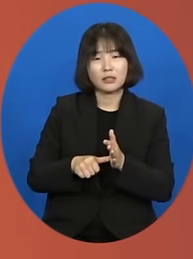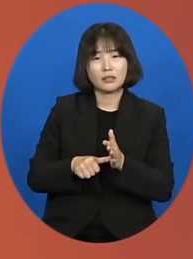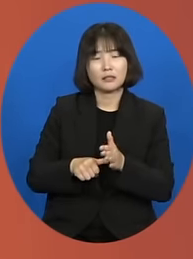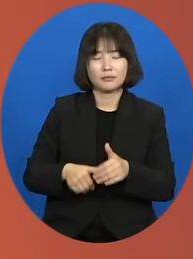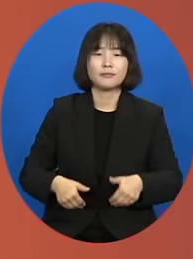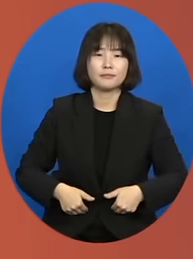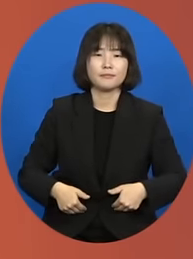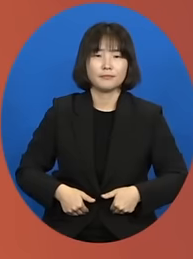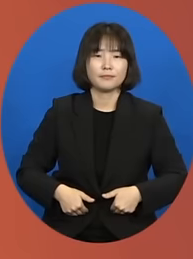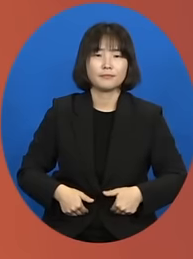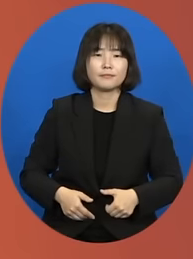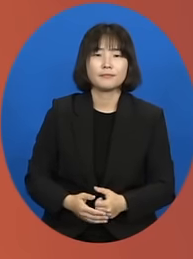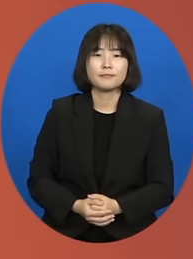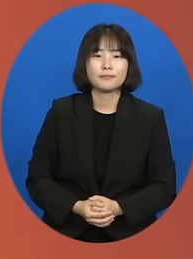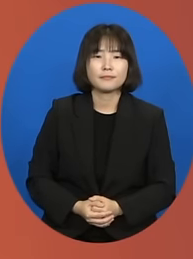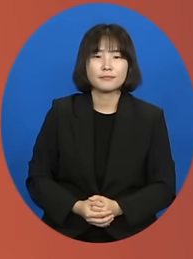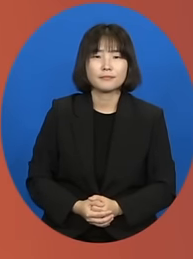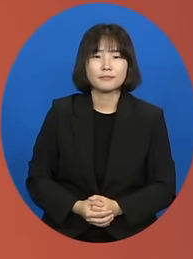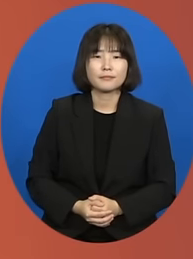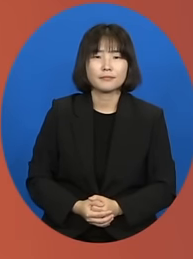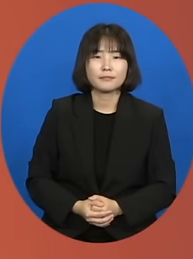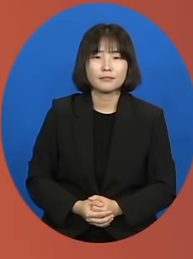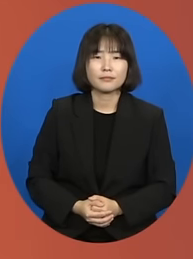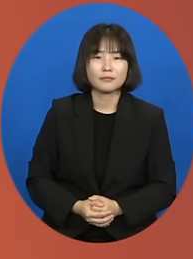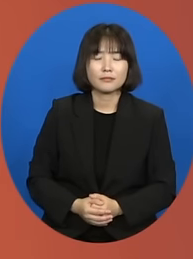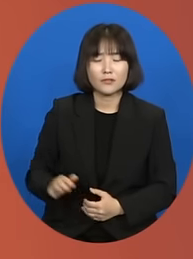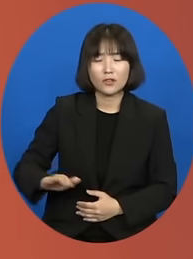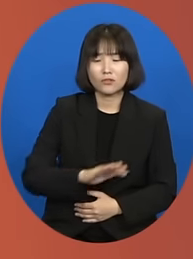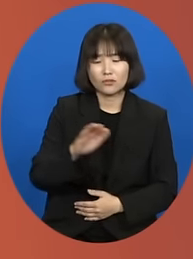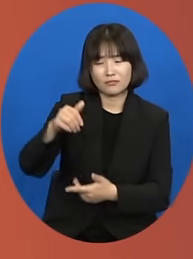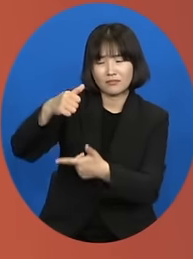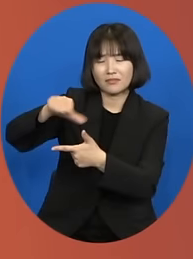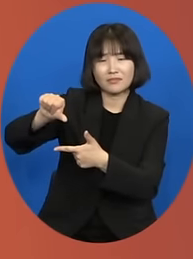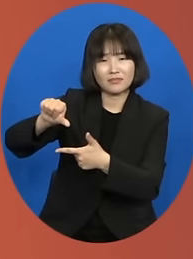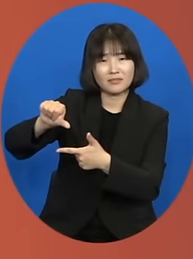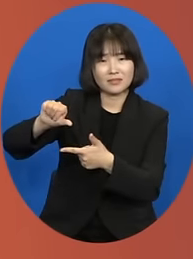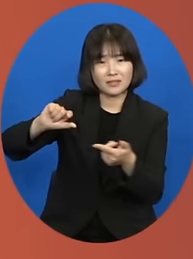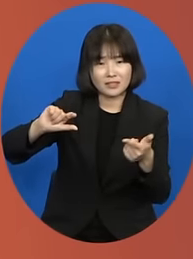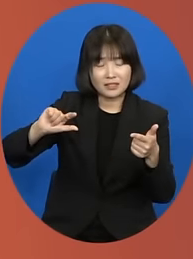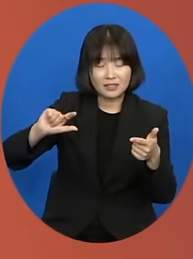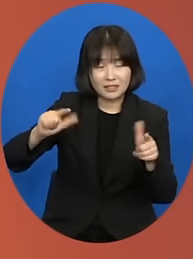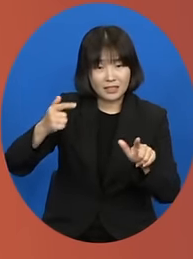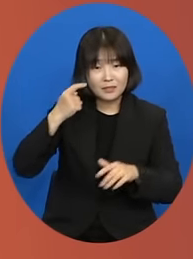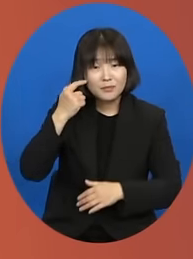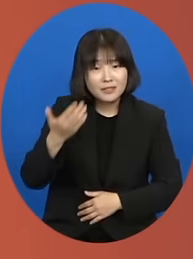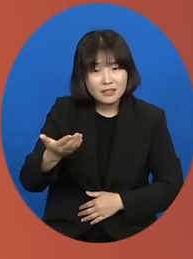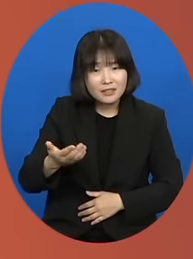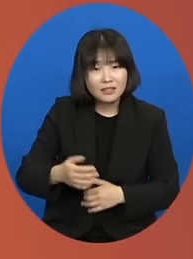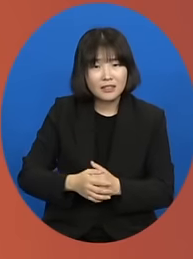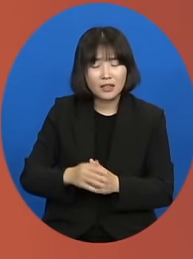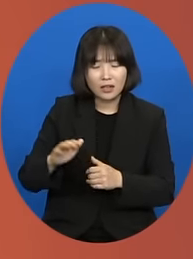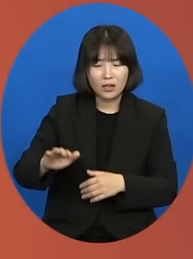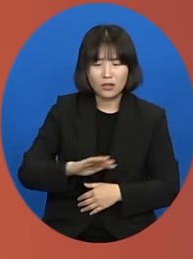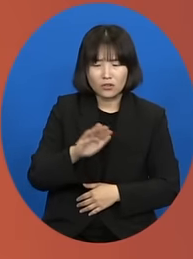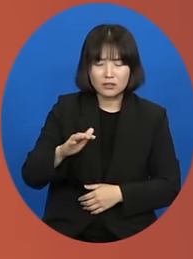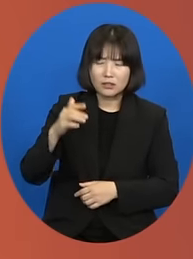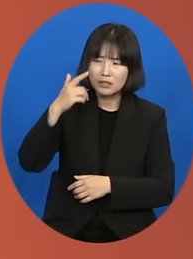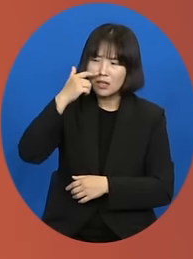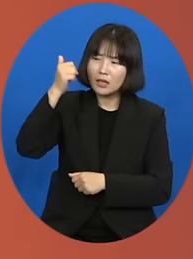원합니다. 여러분, 우리는 이 큰아들과 다릅니까? 우리는 아버지 하나님의 마음을 날마다